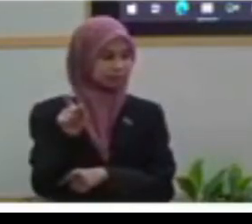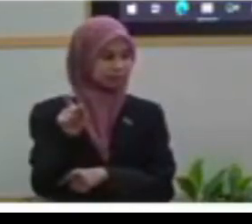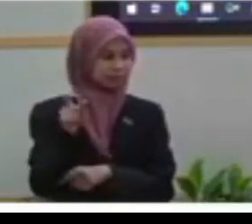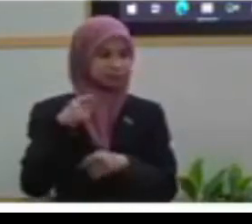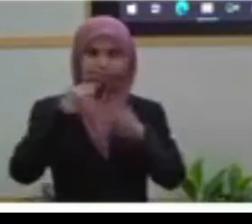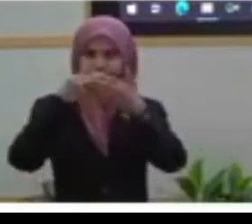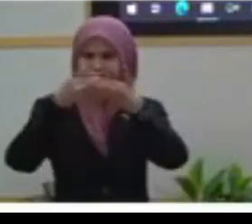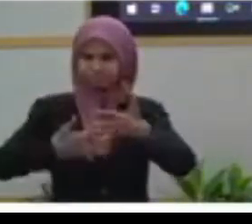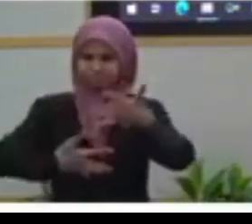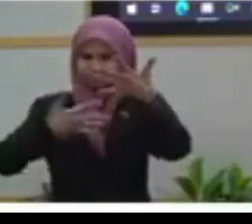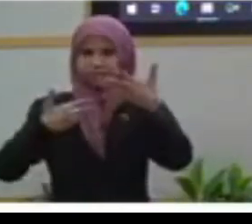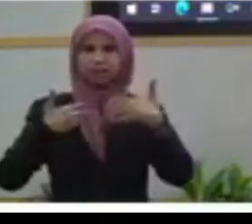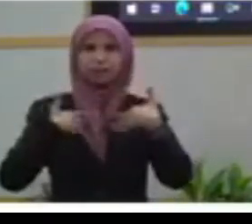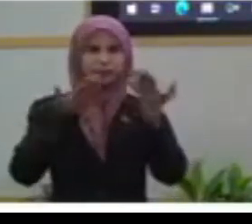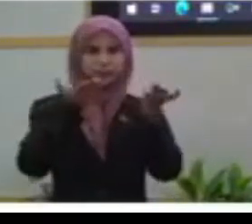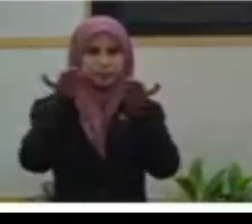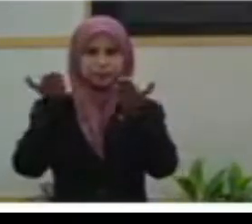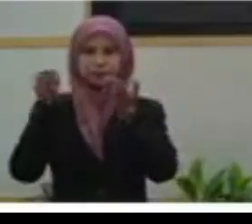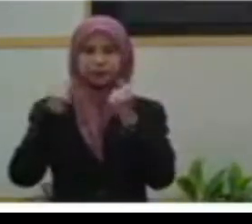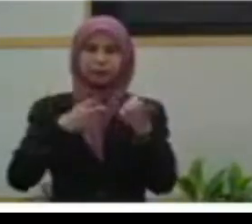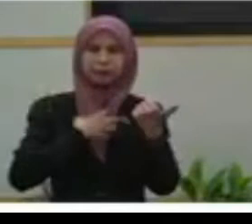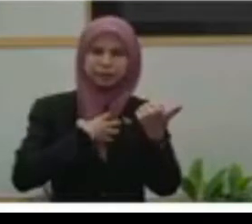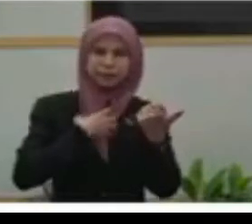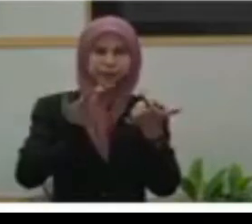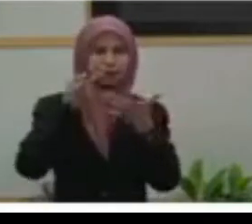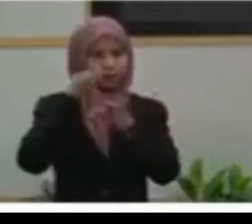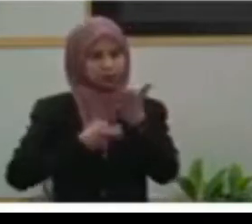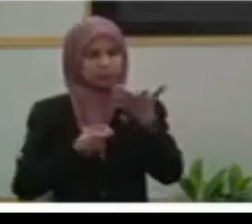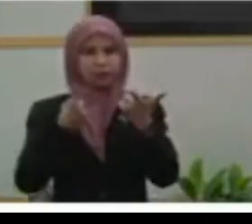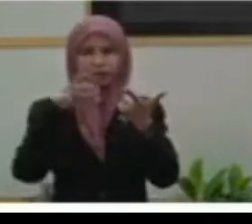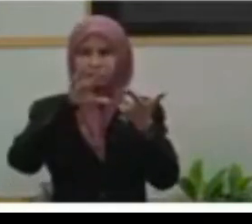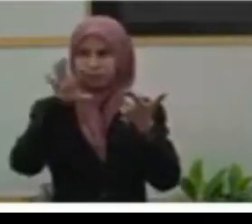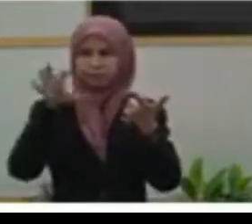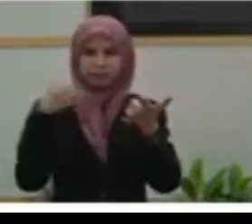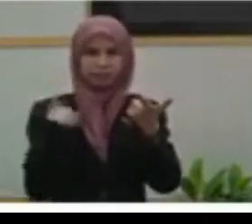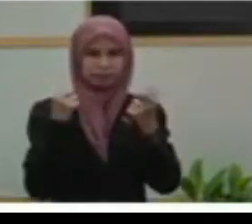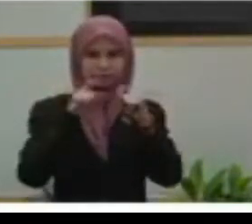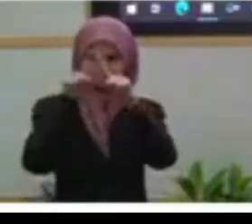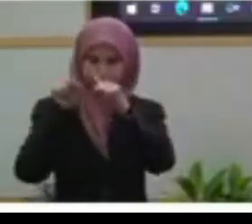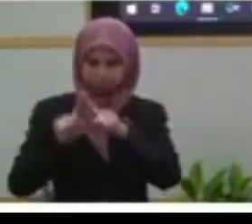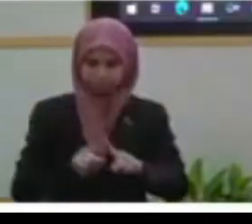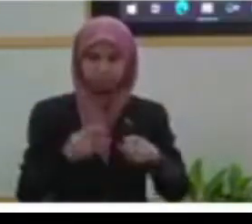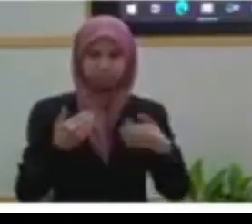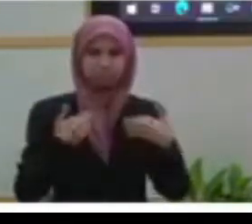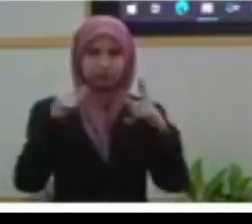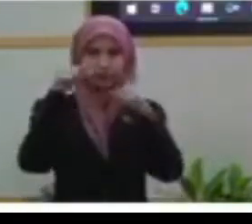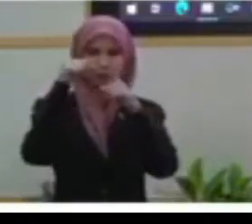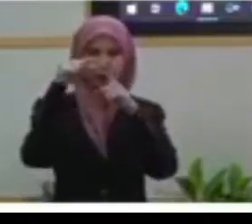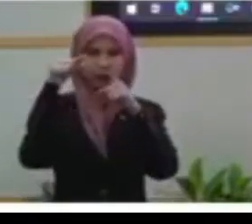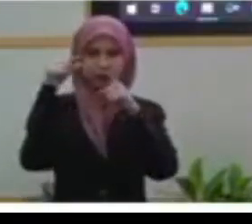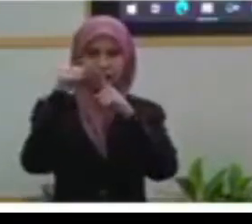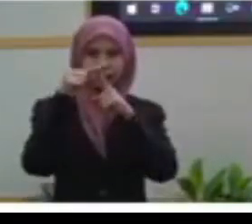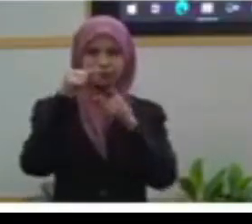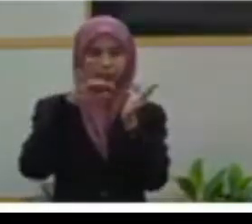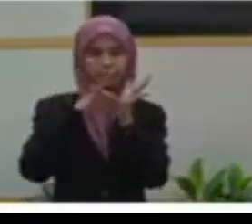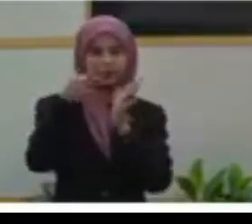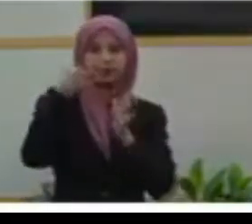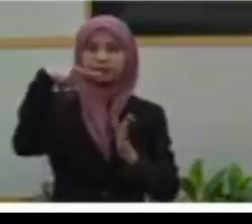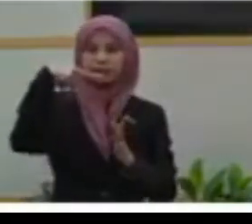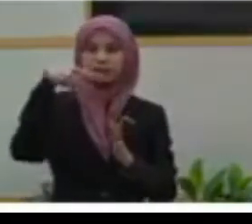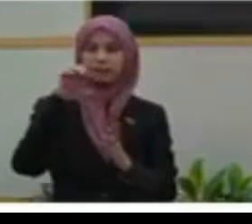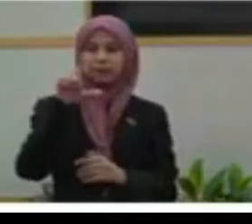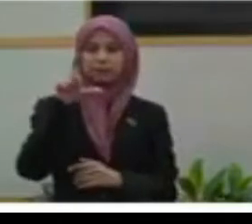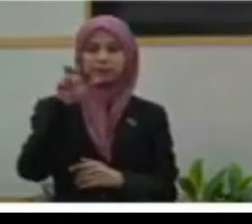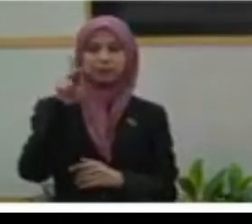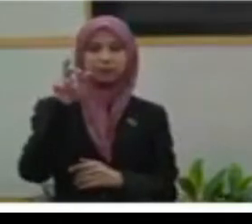adalah perkhidmatan. Boleh buat aduan, boleh buat cukai taksiran. Pilih perkataan pelekat, stiker